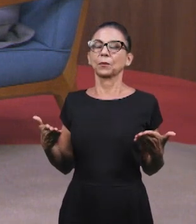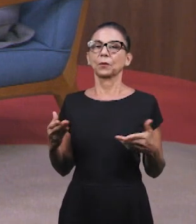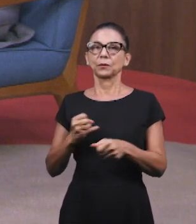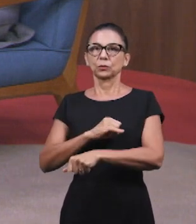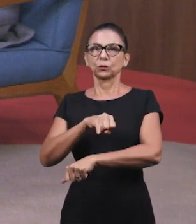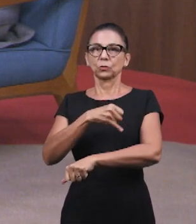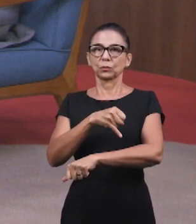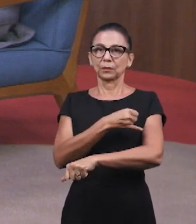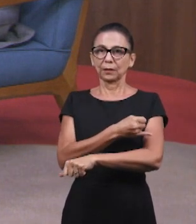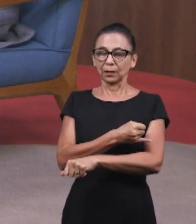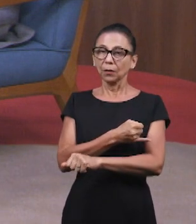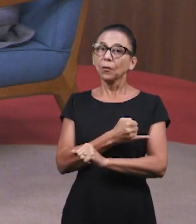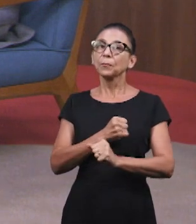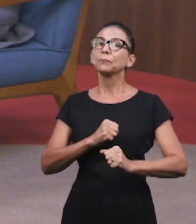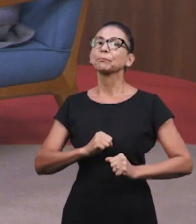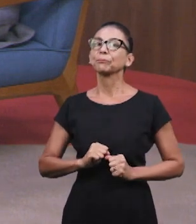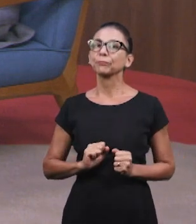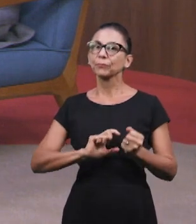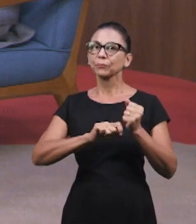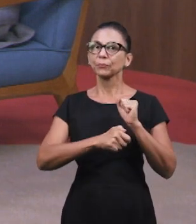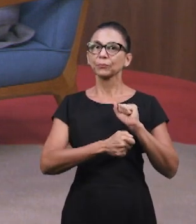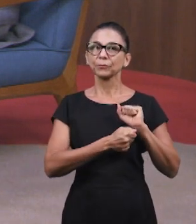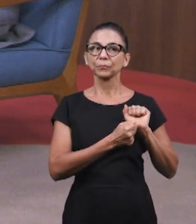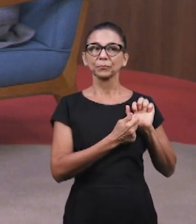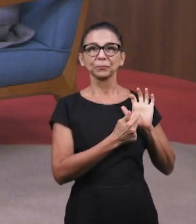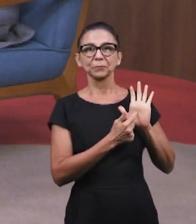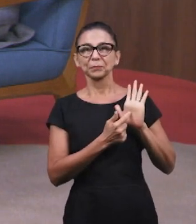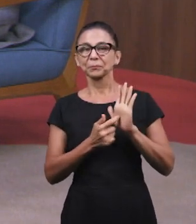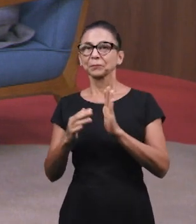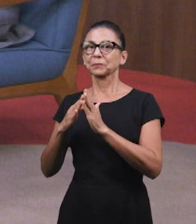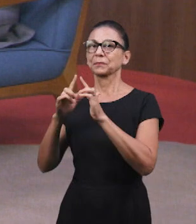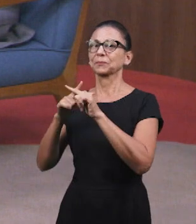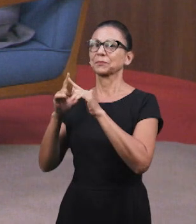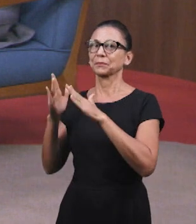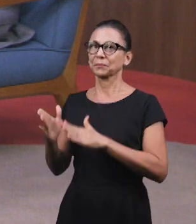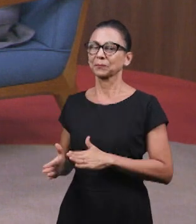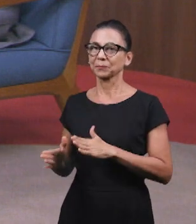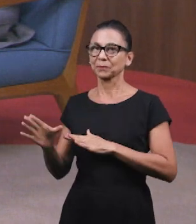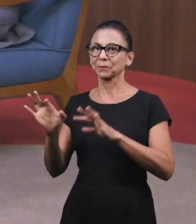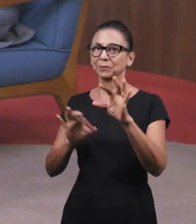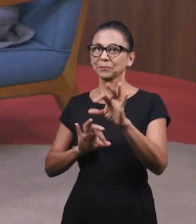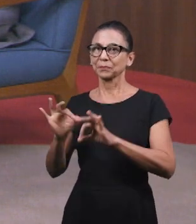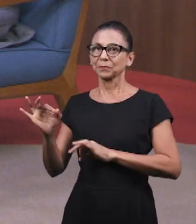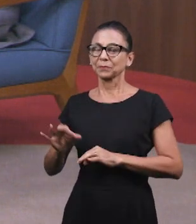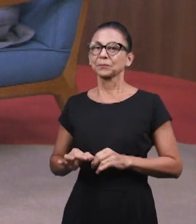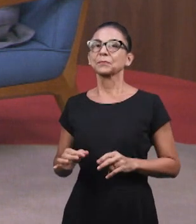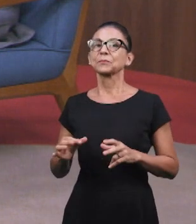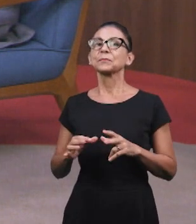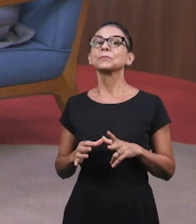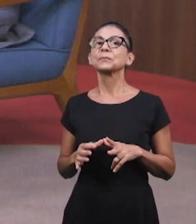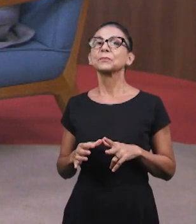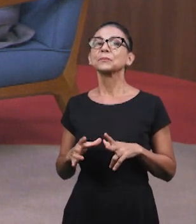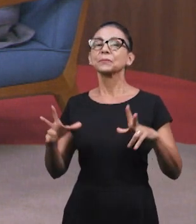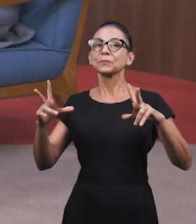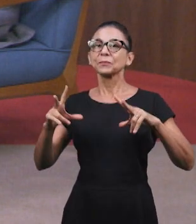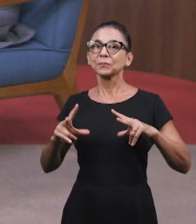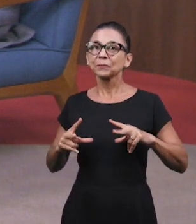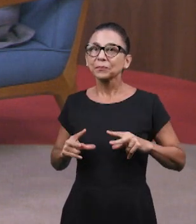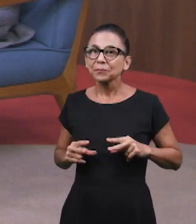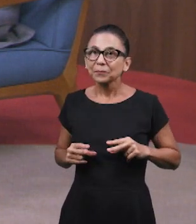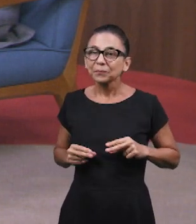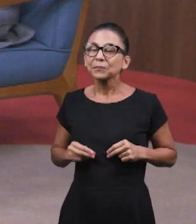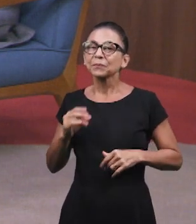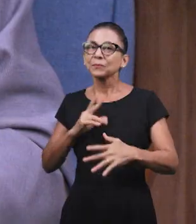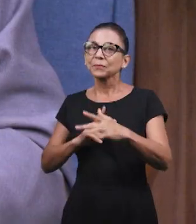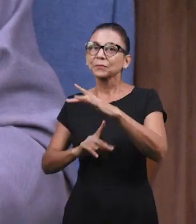du Jourdain sont révélés à l'Église fidèle qui se prépare pour hériter l'héritage éternel qui